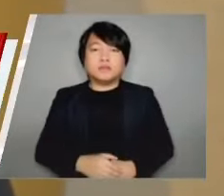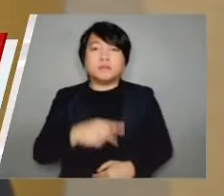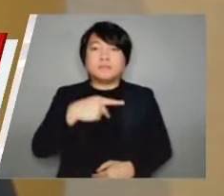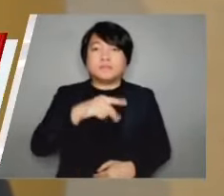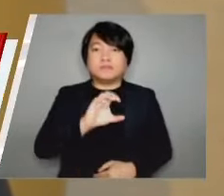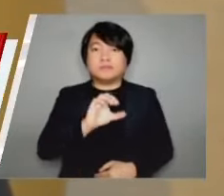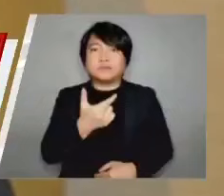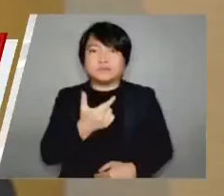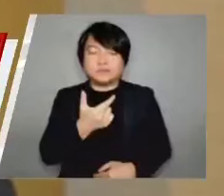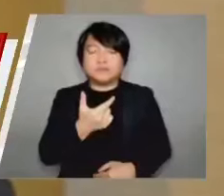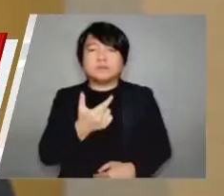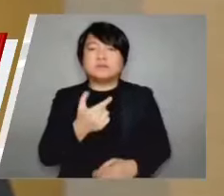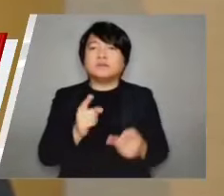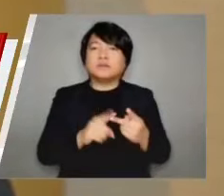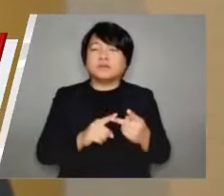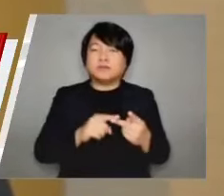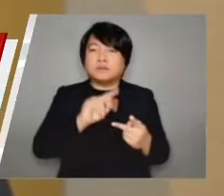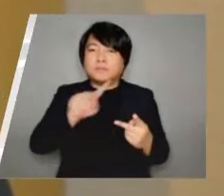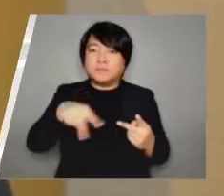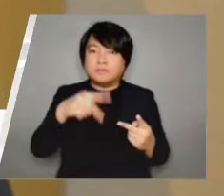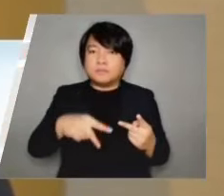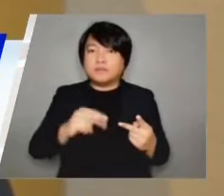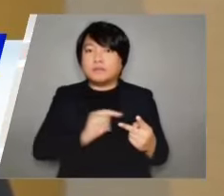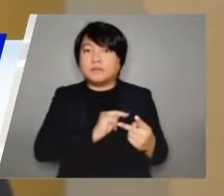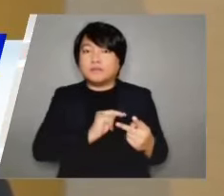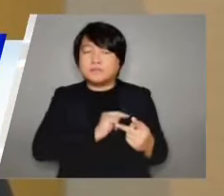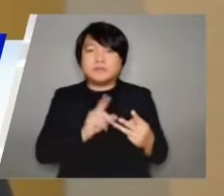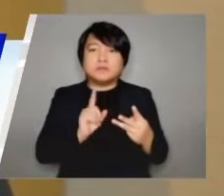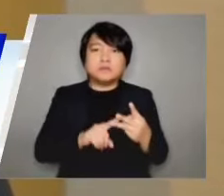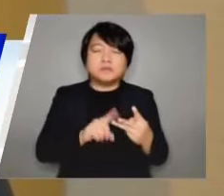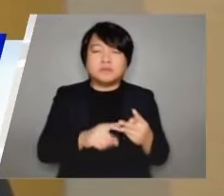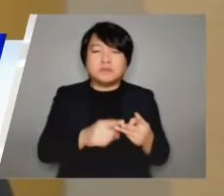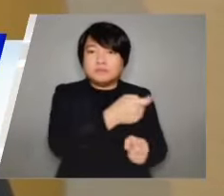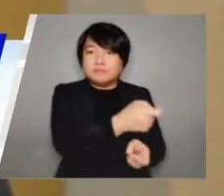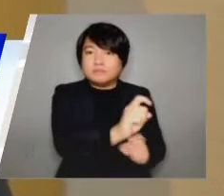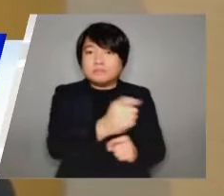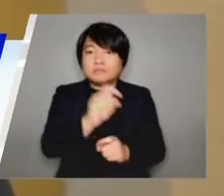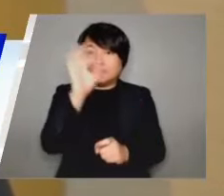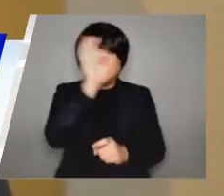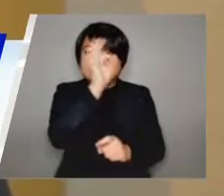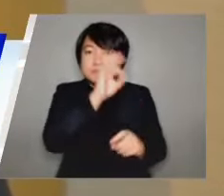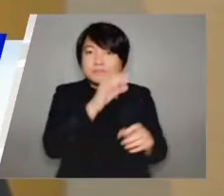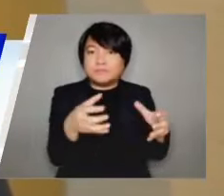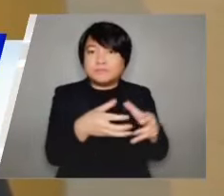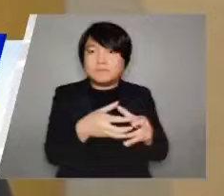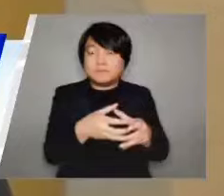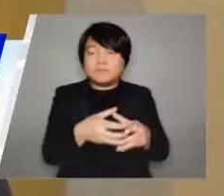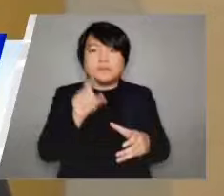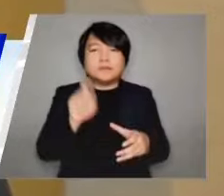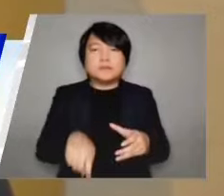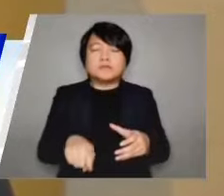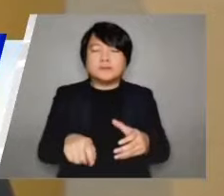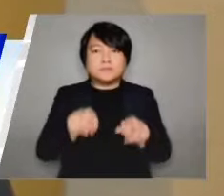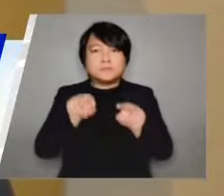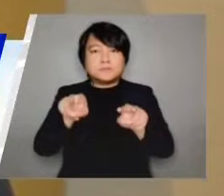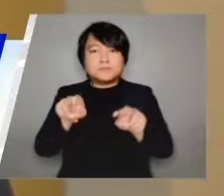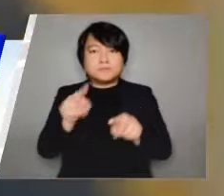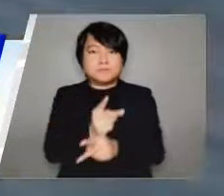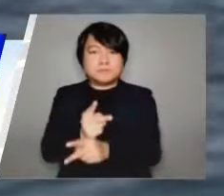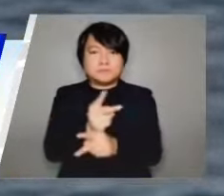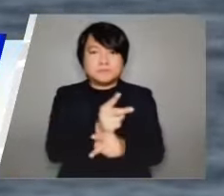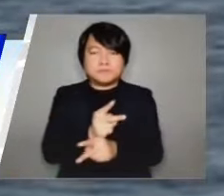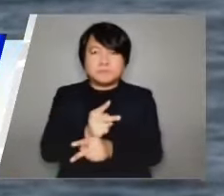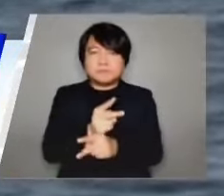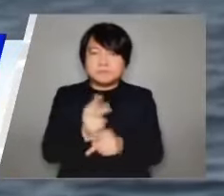ating Philippine Navy, maging ang ating samahan ng mga mangingisda ay dapat maging alerto sa mga